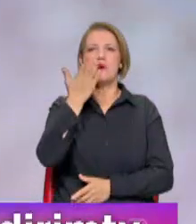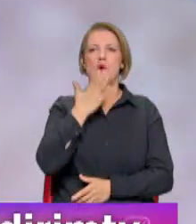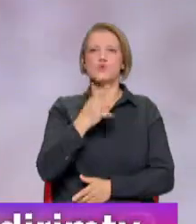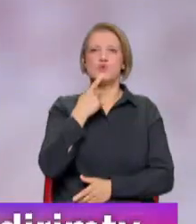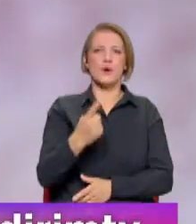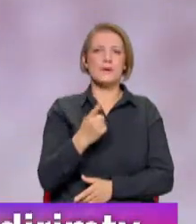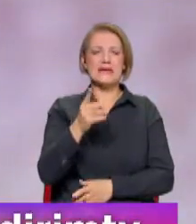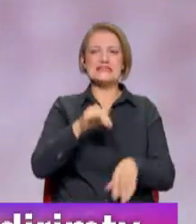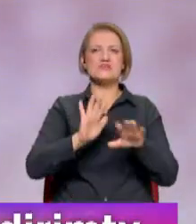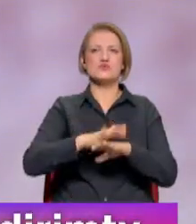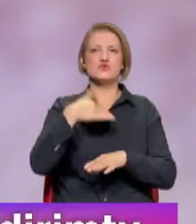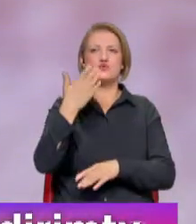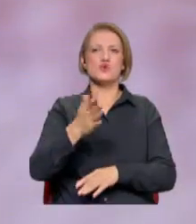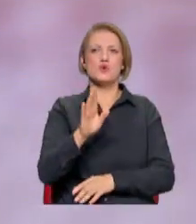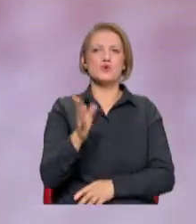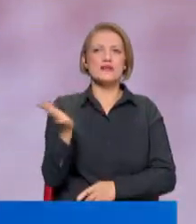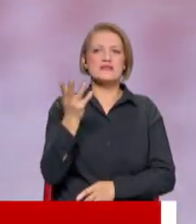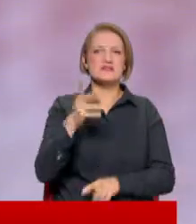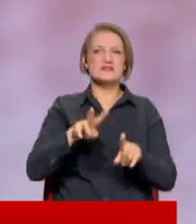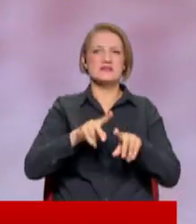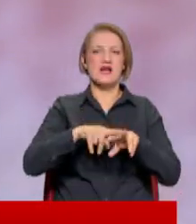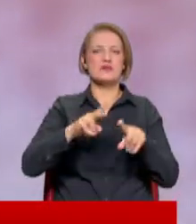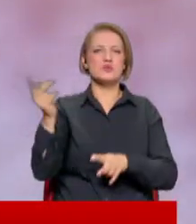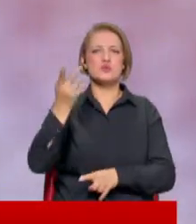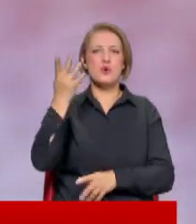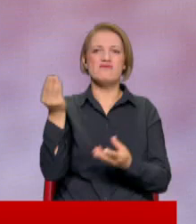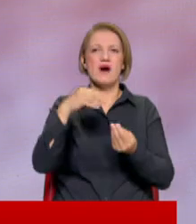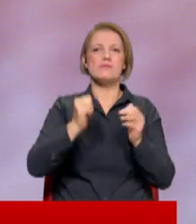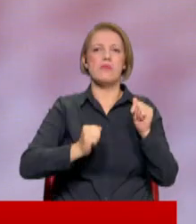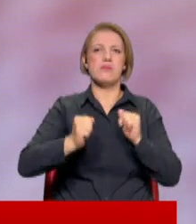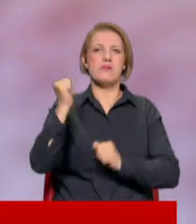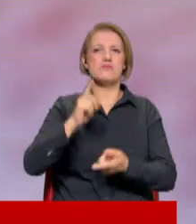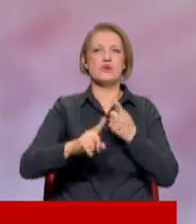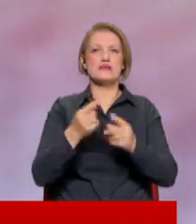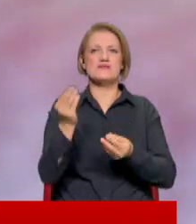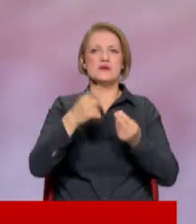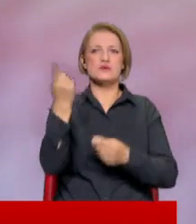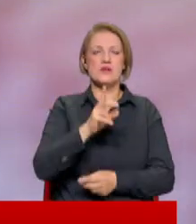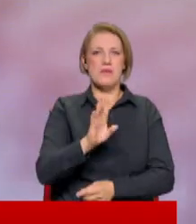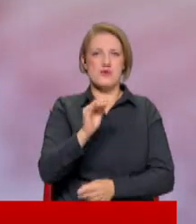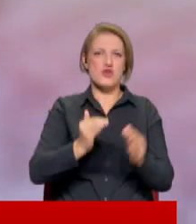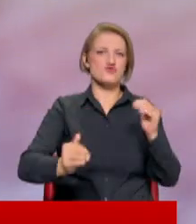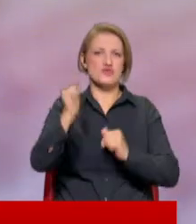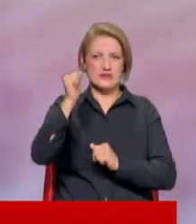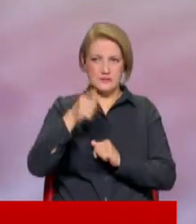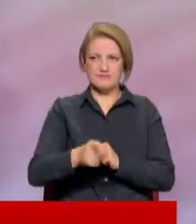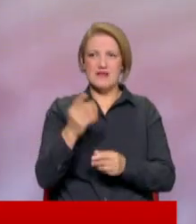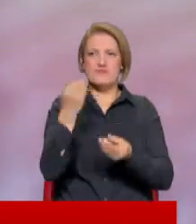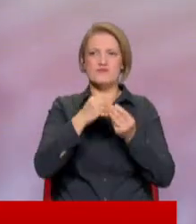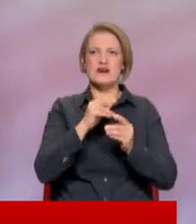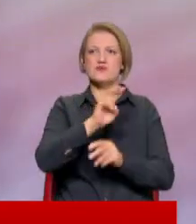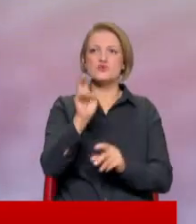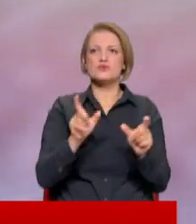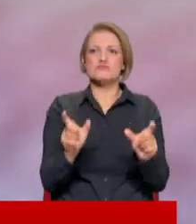Gün gazetesi. Seçim sonrası nasıl unutuldu? Faiz artırımları peş peşe geldi. Politika faizi %25'e çıkarıldı ve faiz